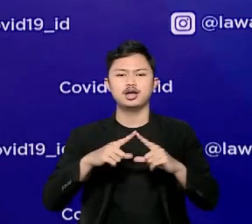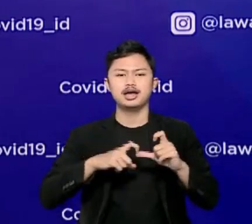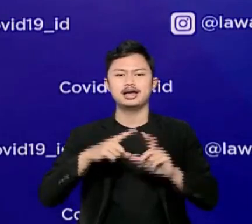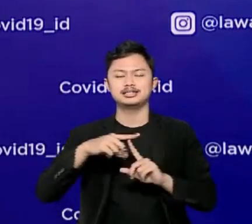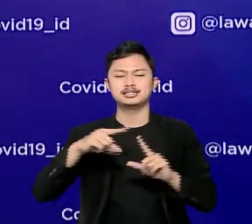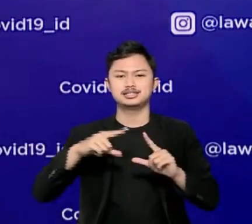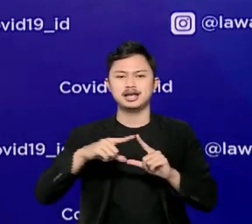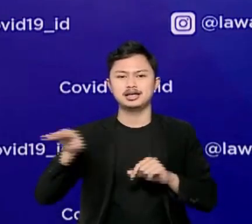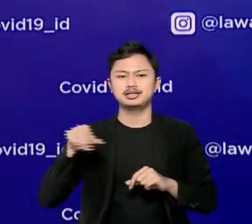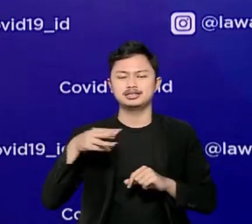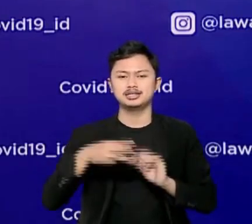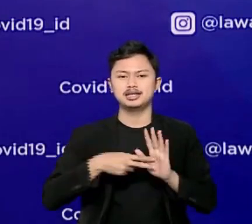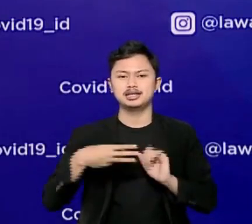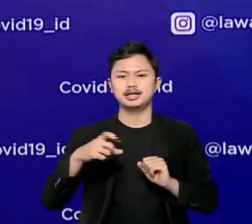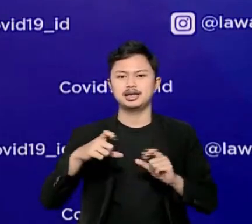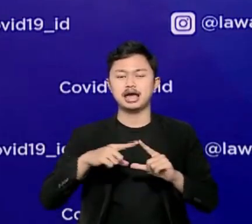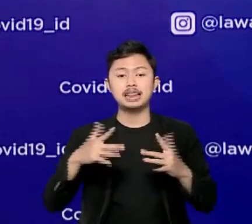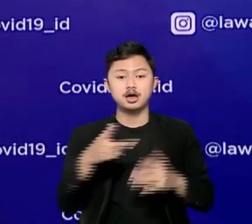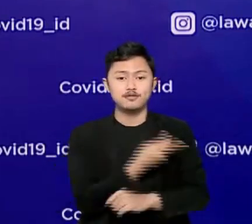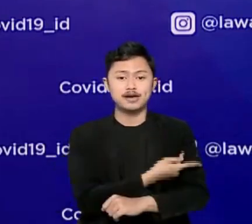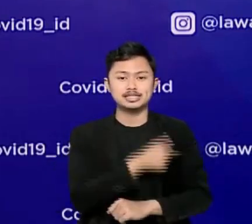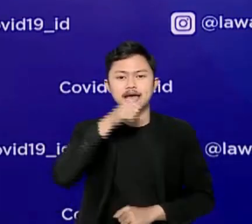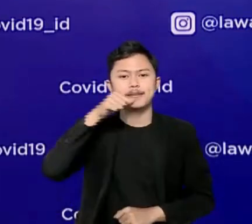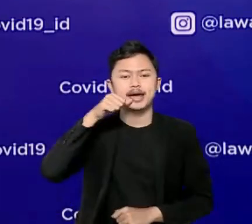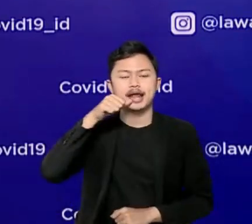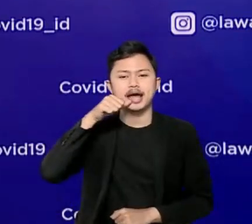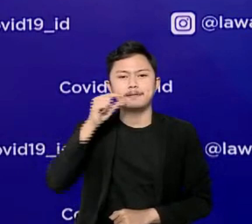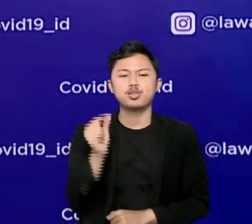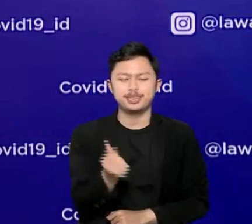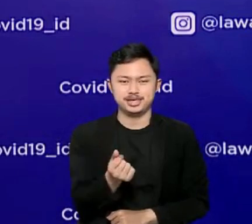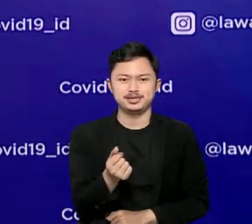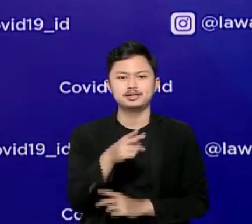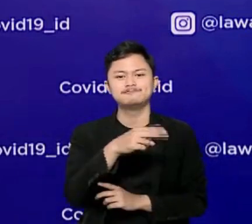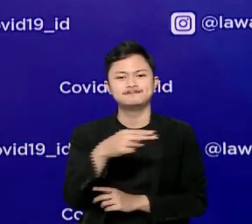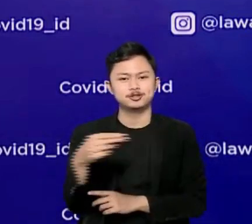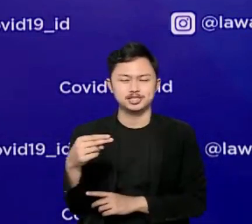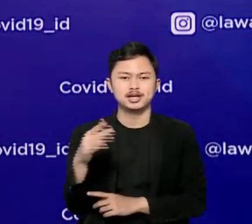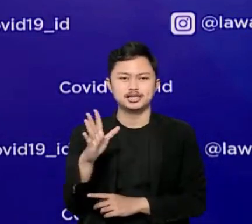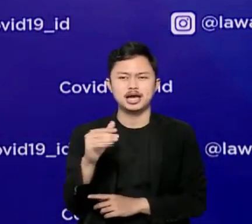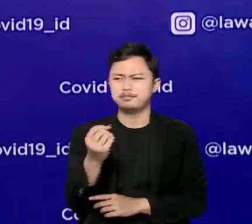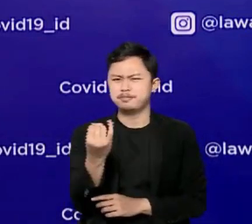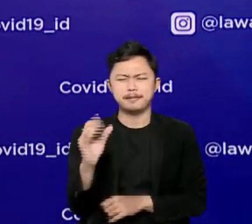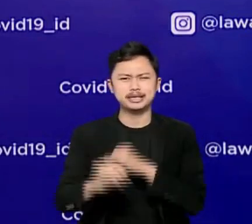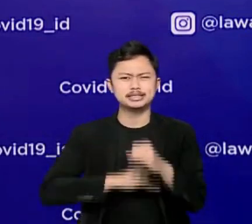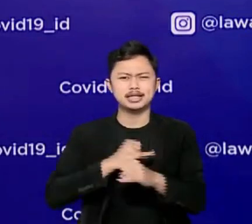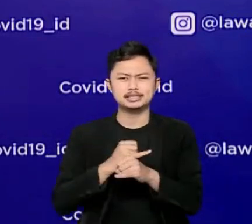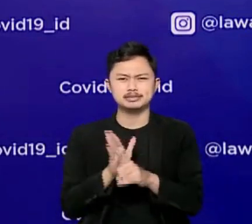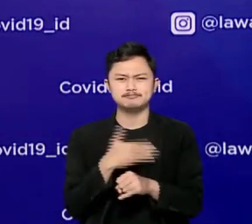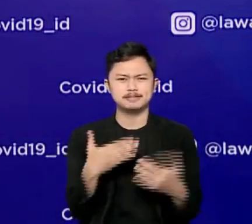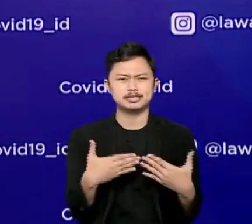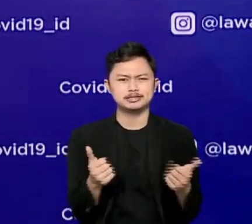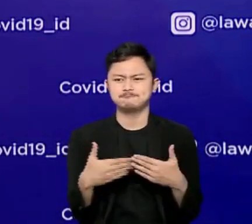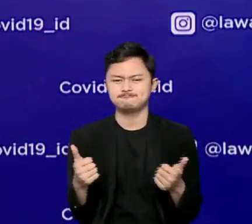Selain itu, vaksin Merah Putih dengan berbagai platform dan asal instansi juga akan sedang